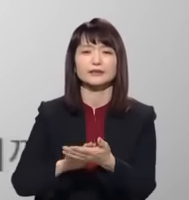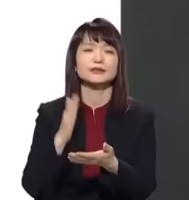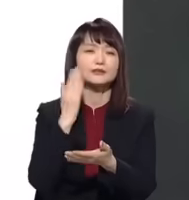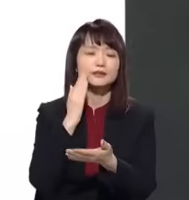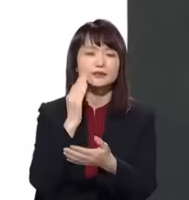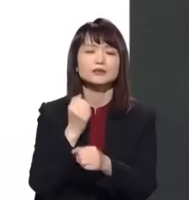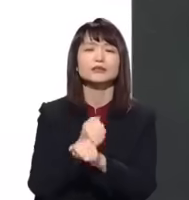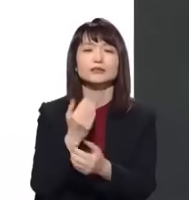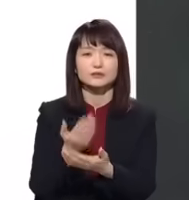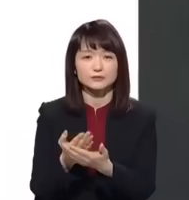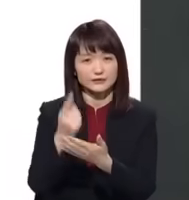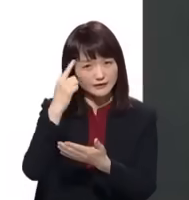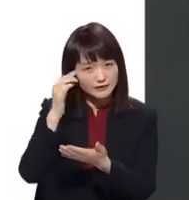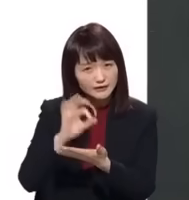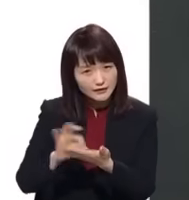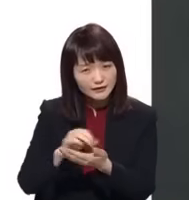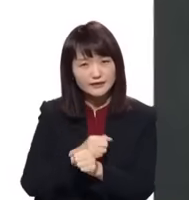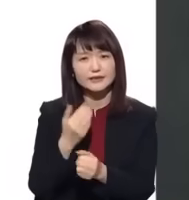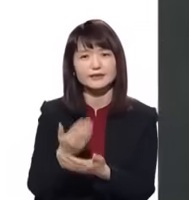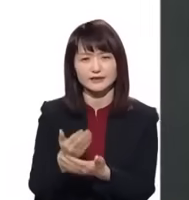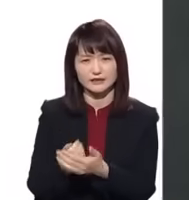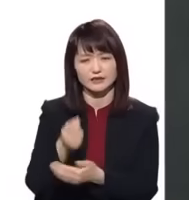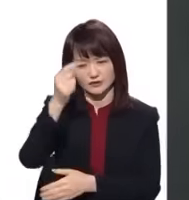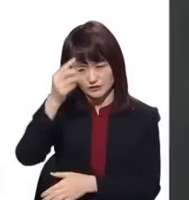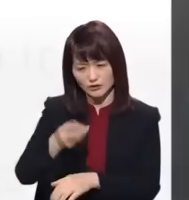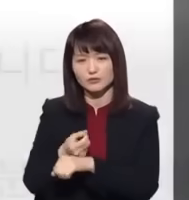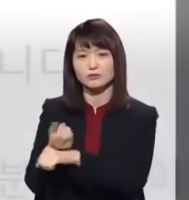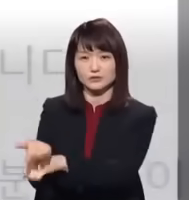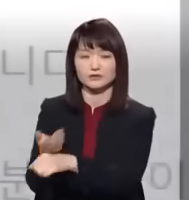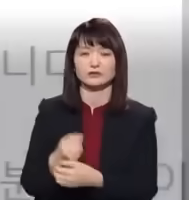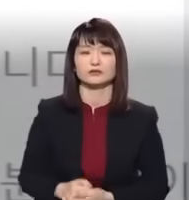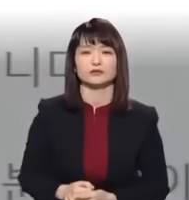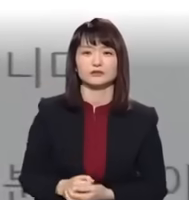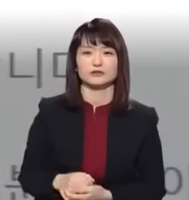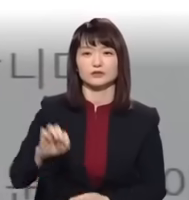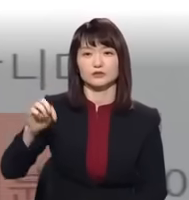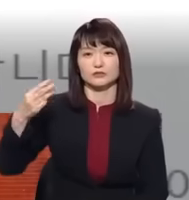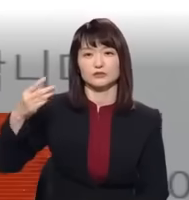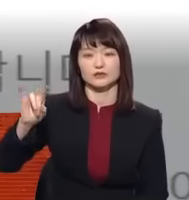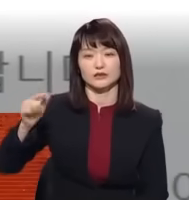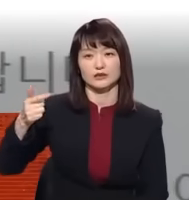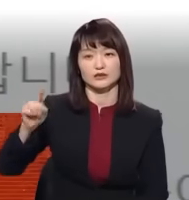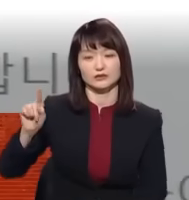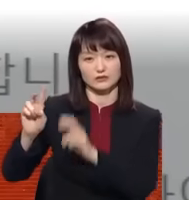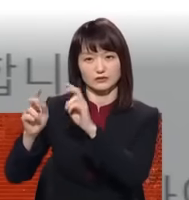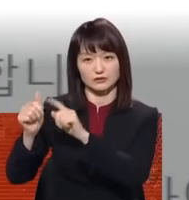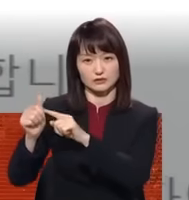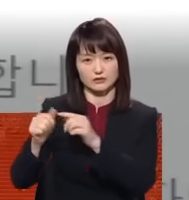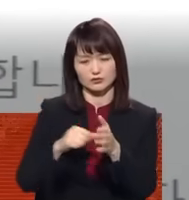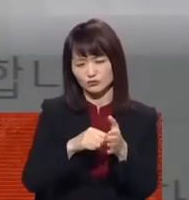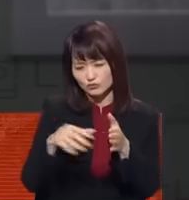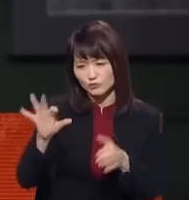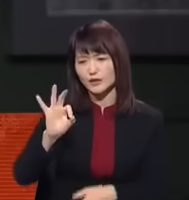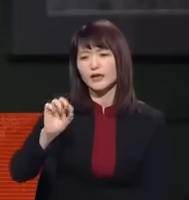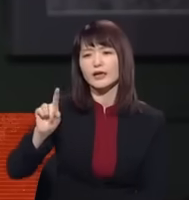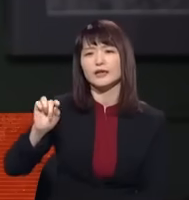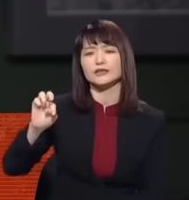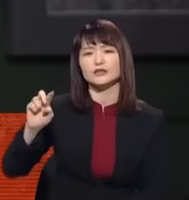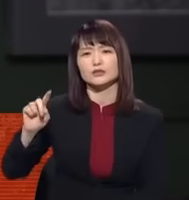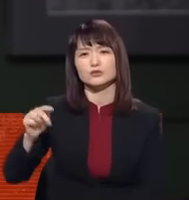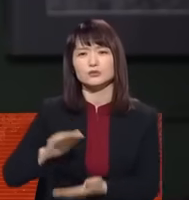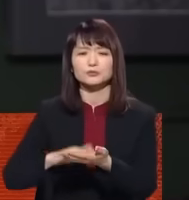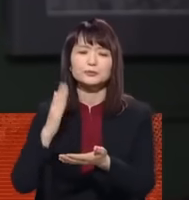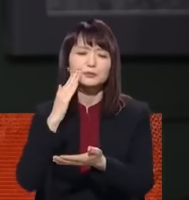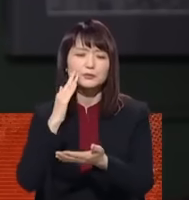신경 써줬으면 좋겠다 이런 얘기를 수차례 전했다고 합니다. 이에 이 웨딩 플래너 업체에서 유명 아이돌이 다닌다는 한 대형 메이크업숍을